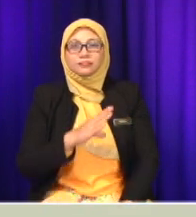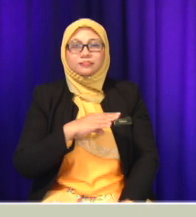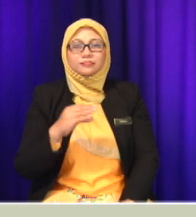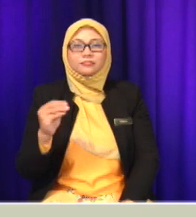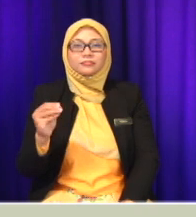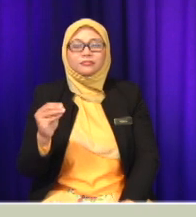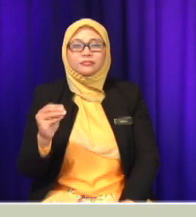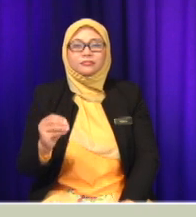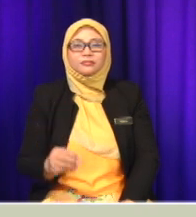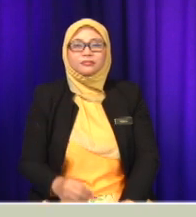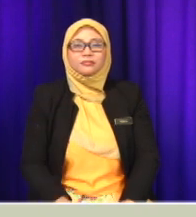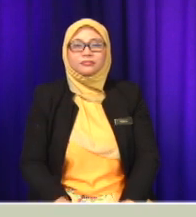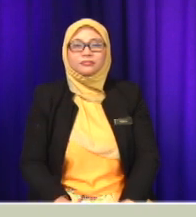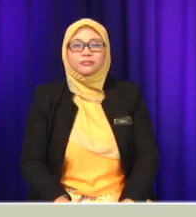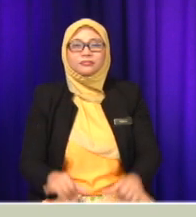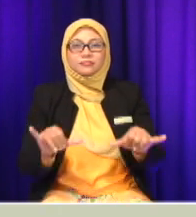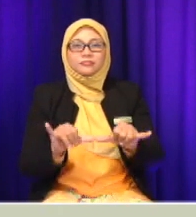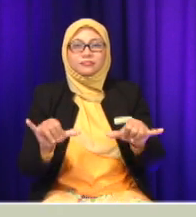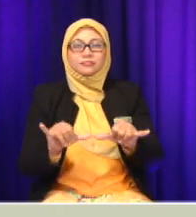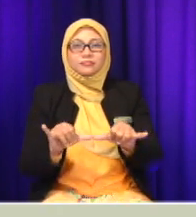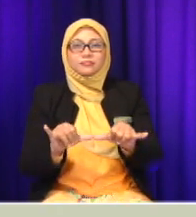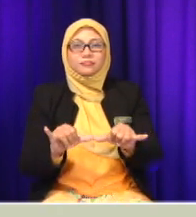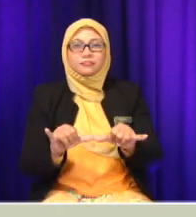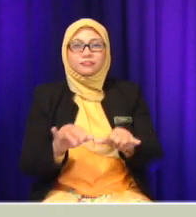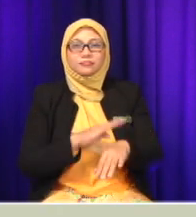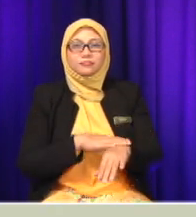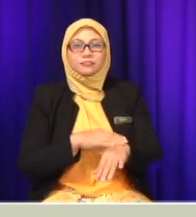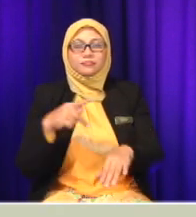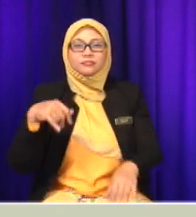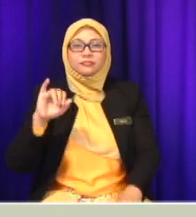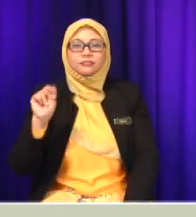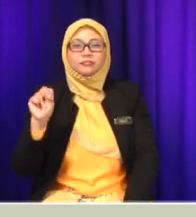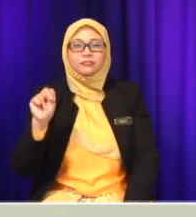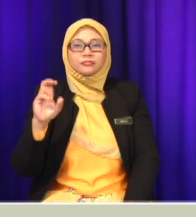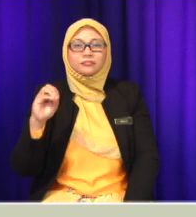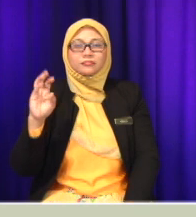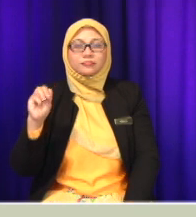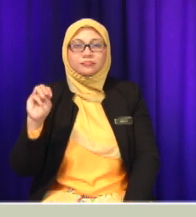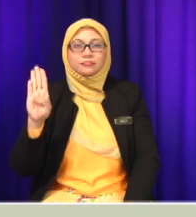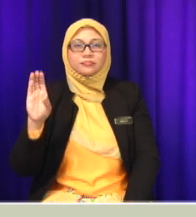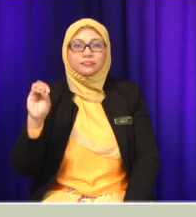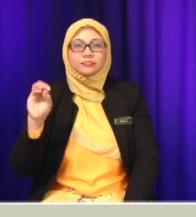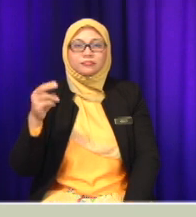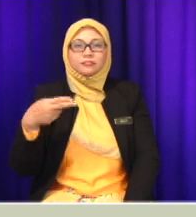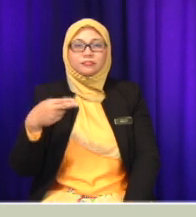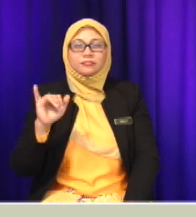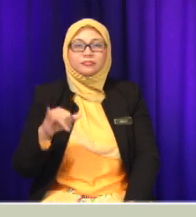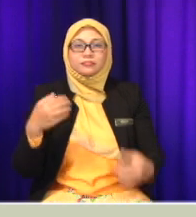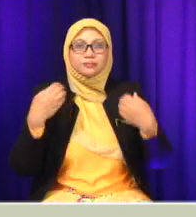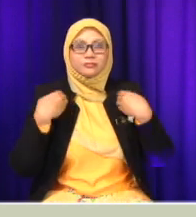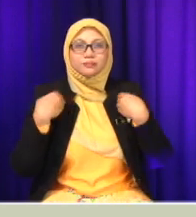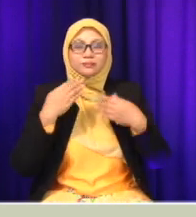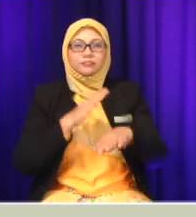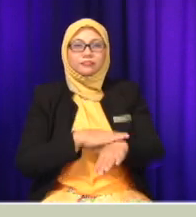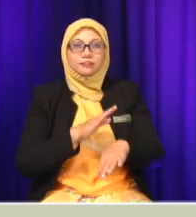danerusnya kita menguk serv p omboh Oke PIN omboh ini iaitu yang terdapat pada